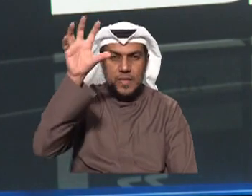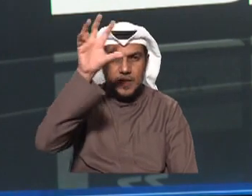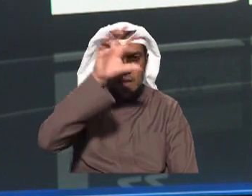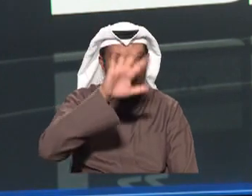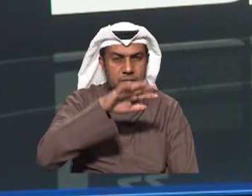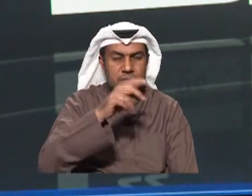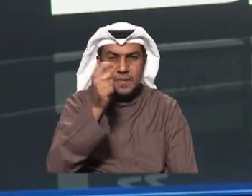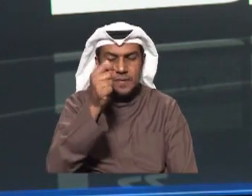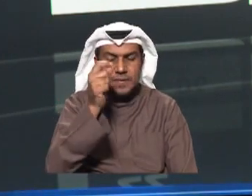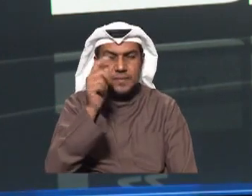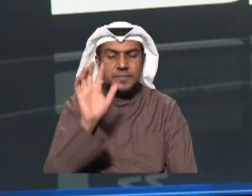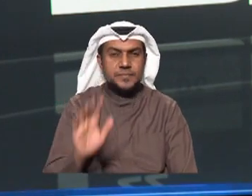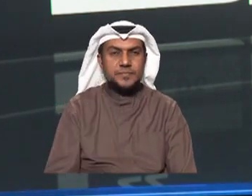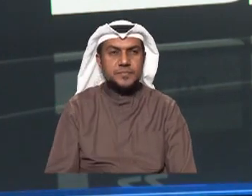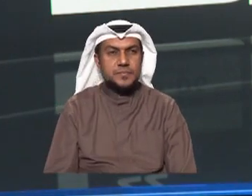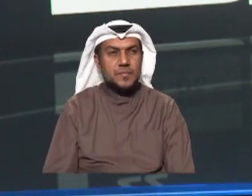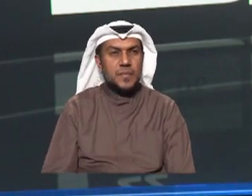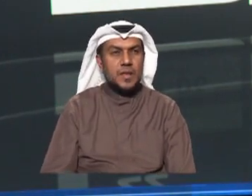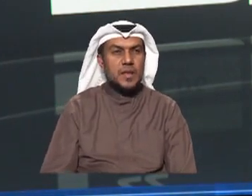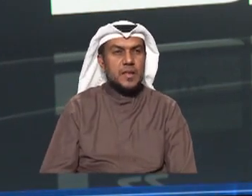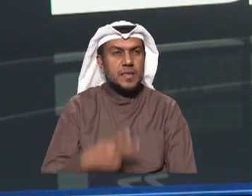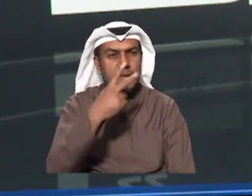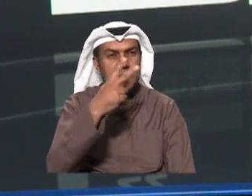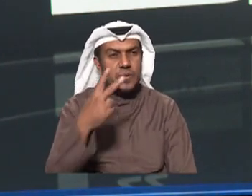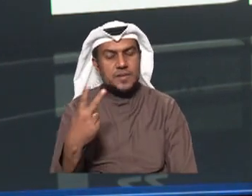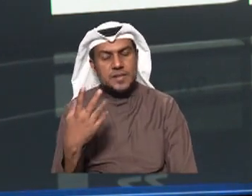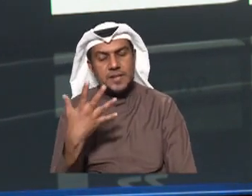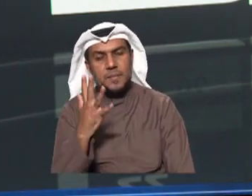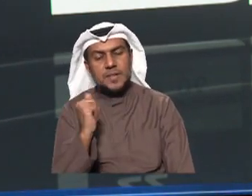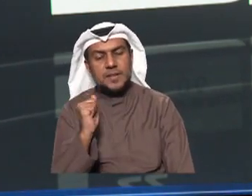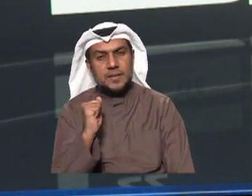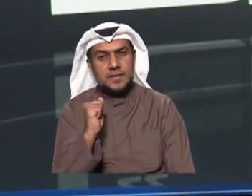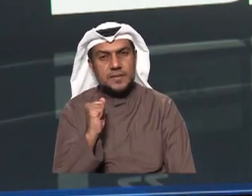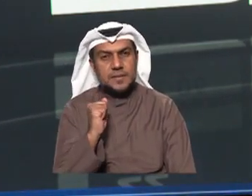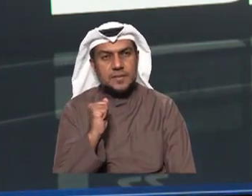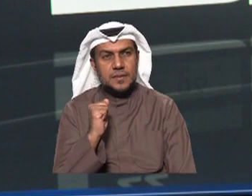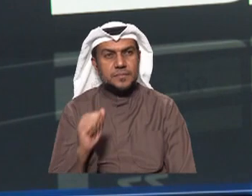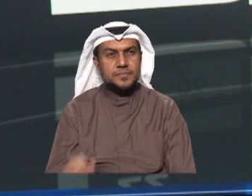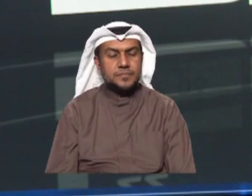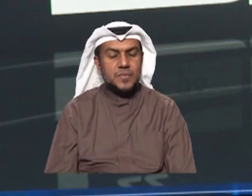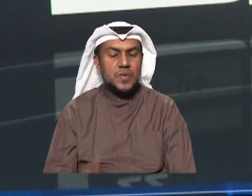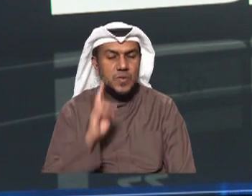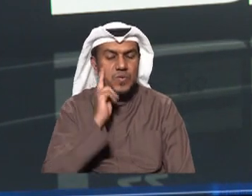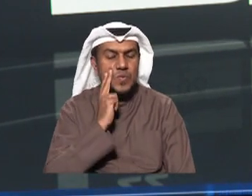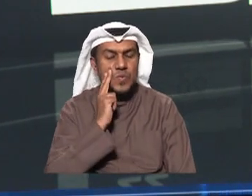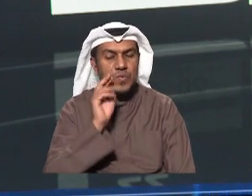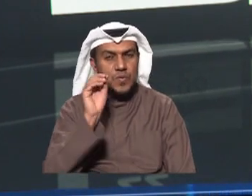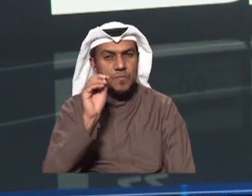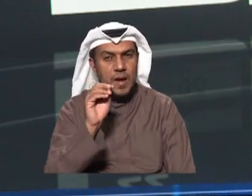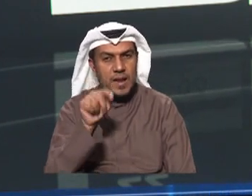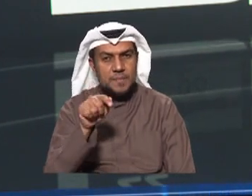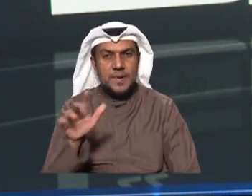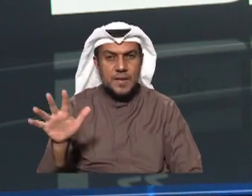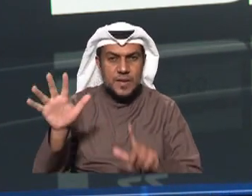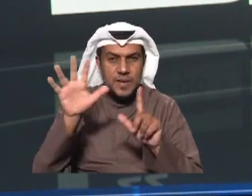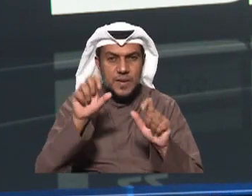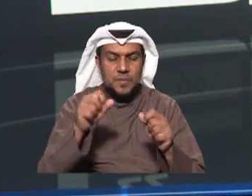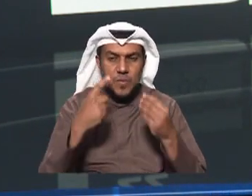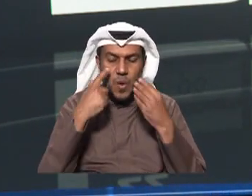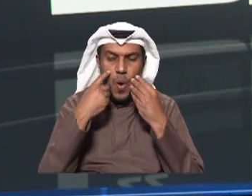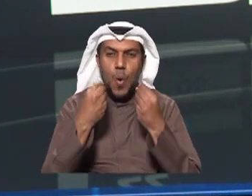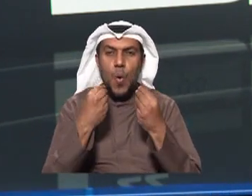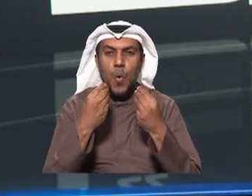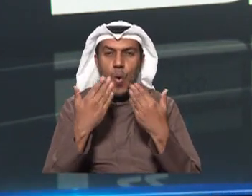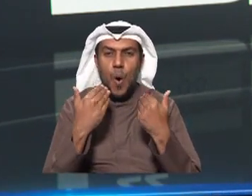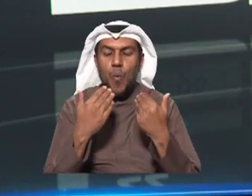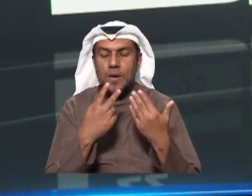بعض المناطق. العظمى 22 والصغرى 15 درجة مئوية. أعزائي المشاهدين أجواء هذا الأسبوع راح تكون جميلة ولطيفة